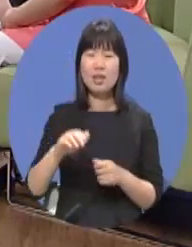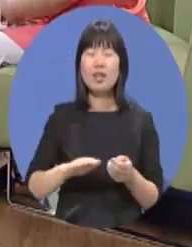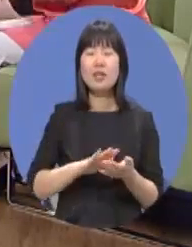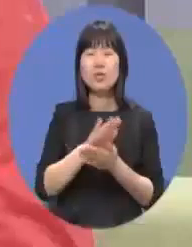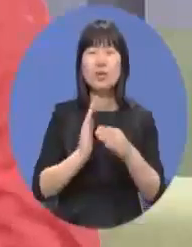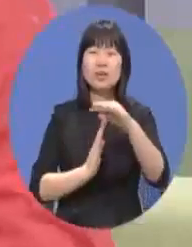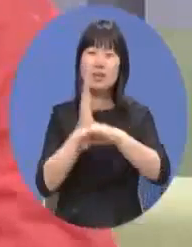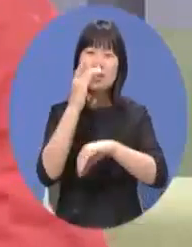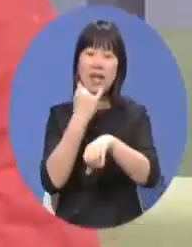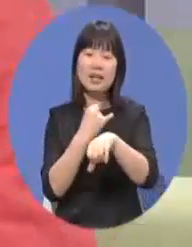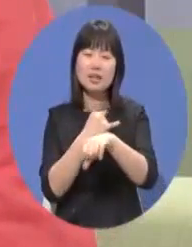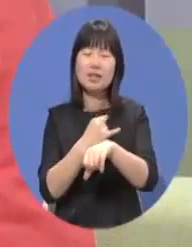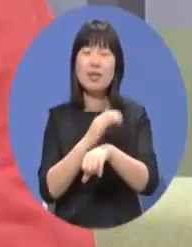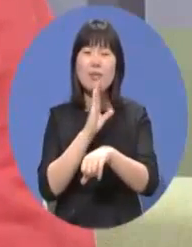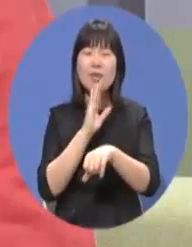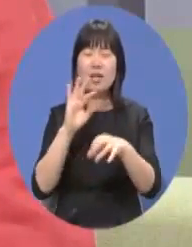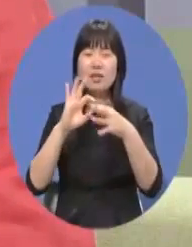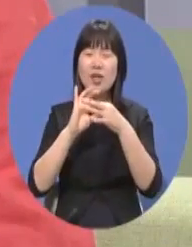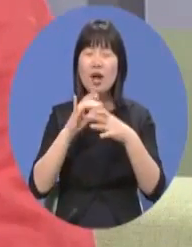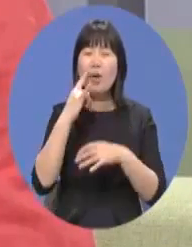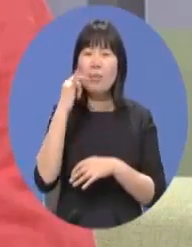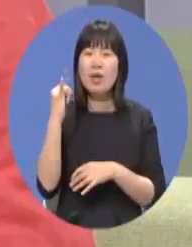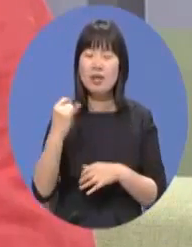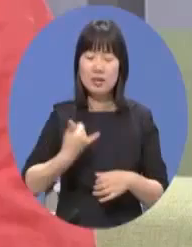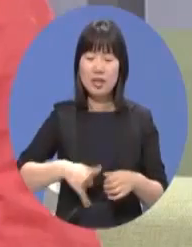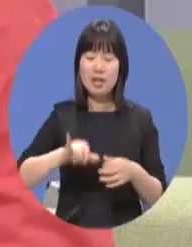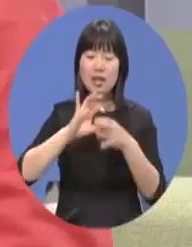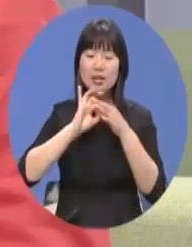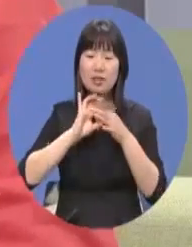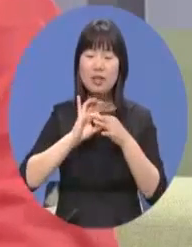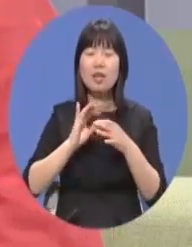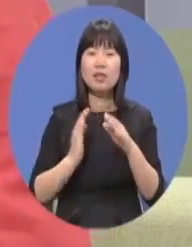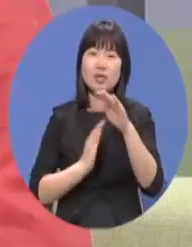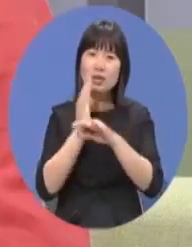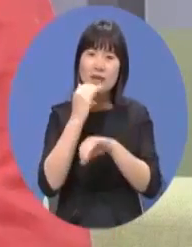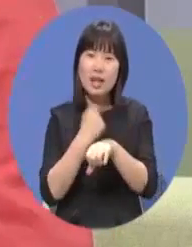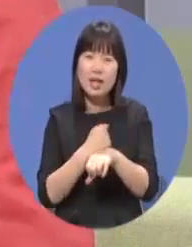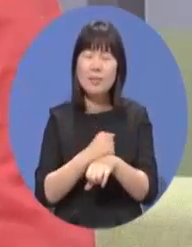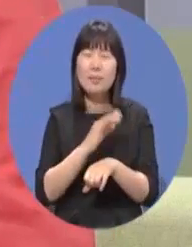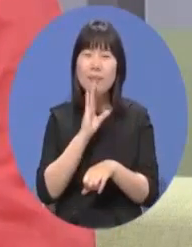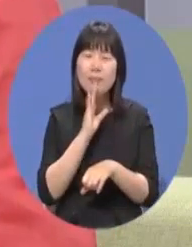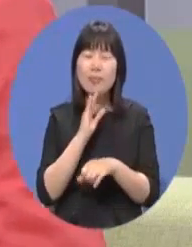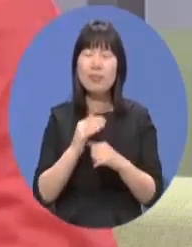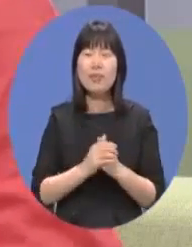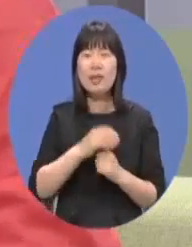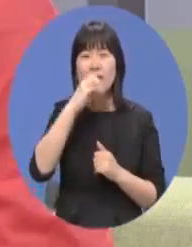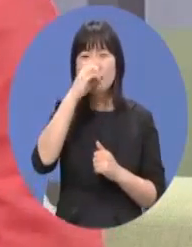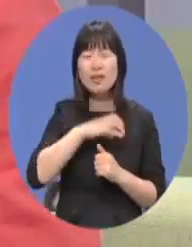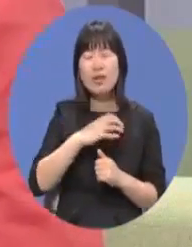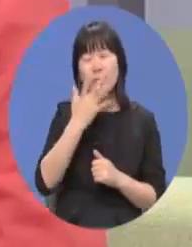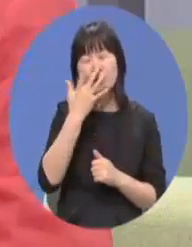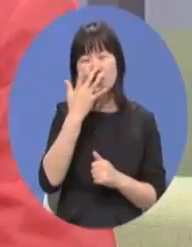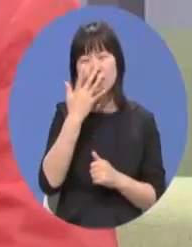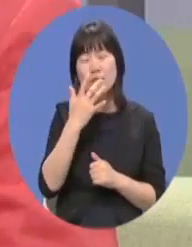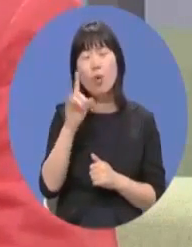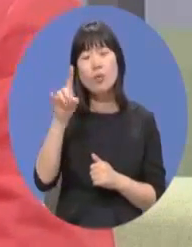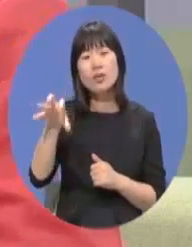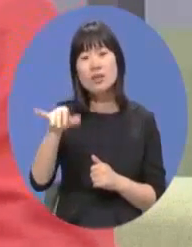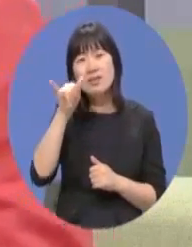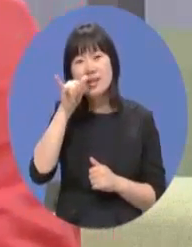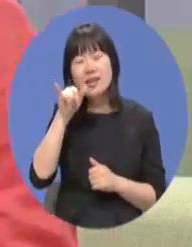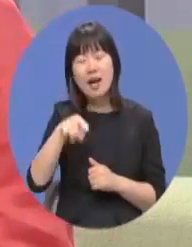놀이를 극대화시키는 건데요. 그걸 통해서 엄마와 아이와의 관계를 또 극대화하는 건데요. 그냥 무덤덤하게 어디